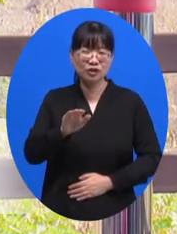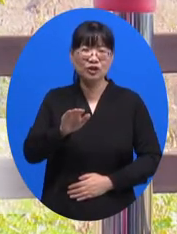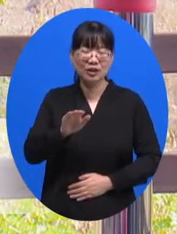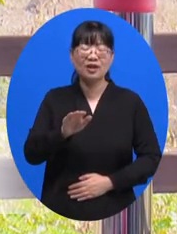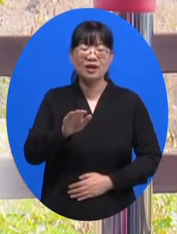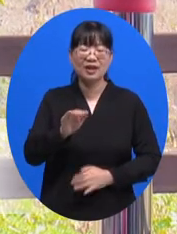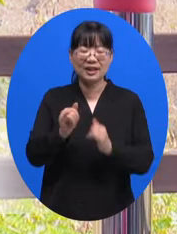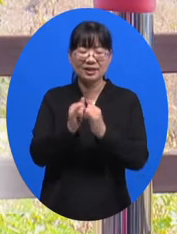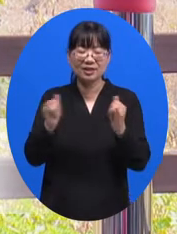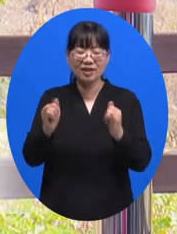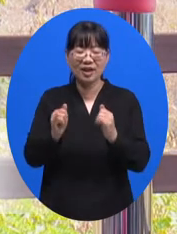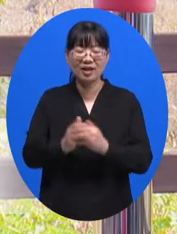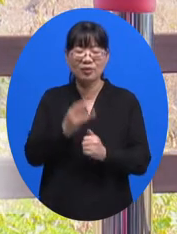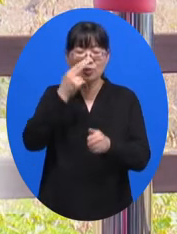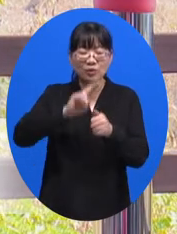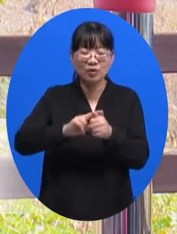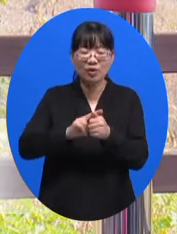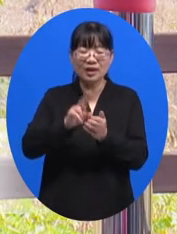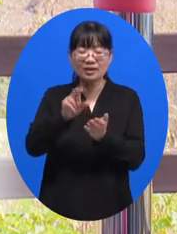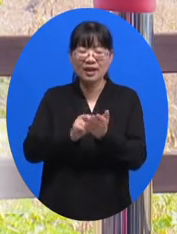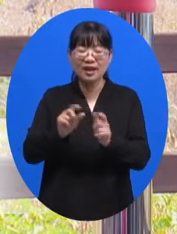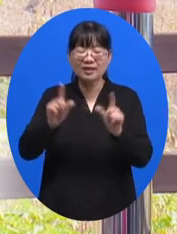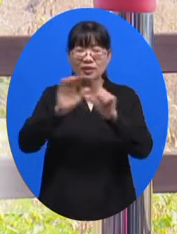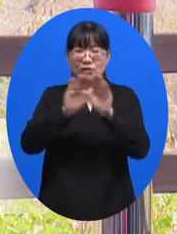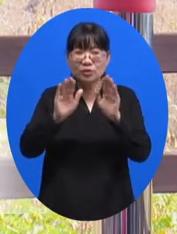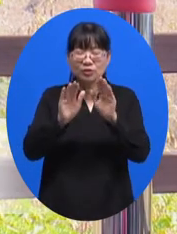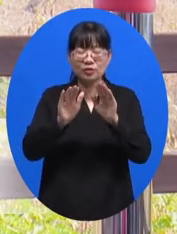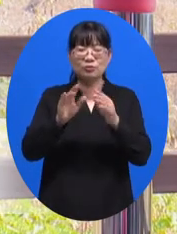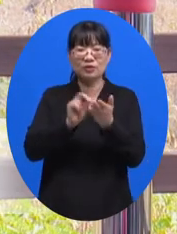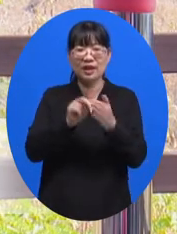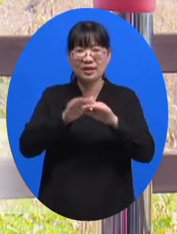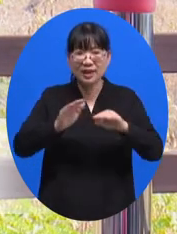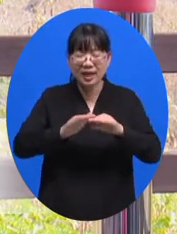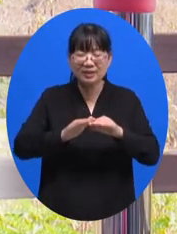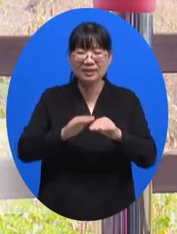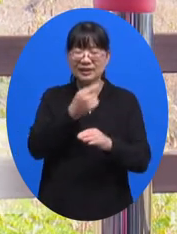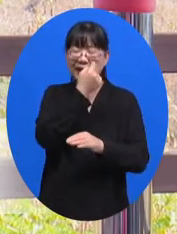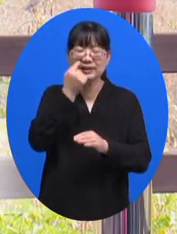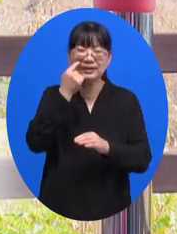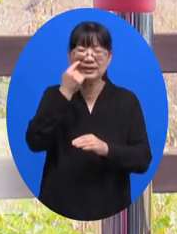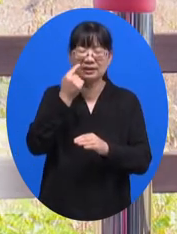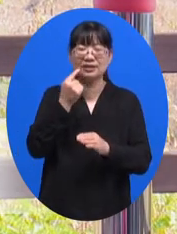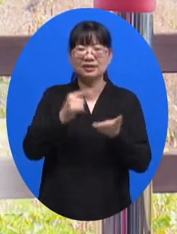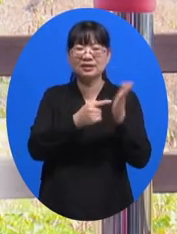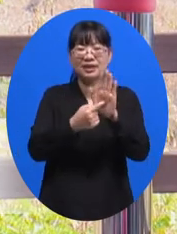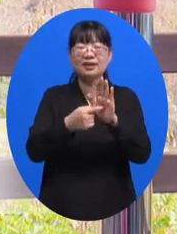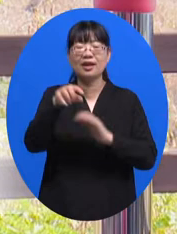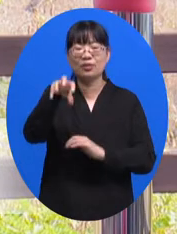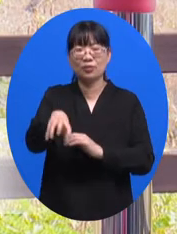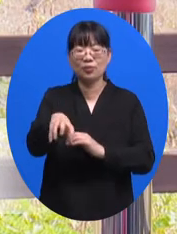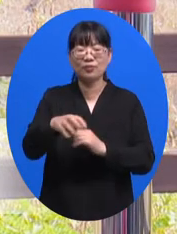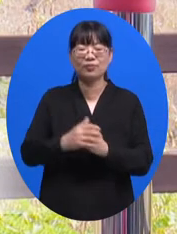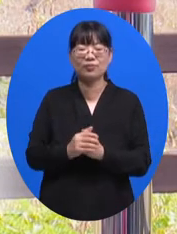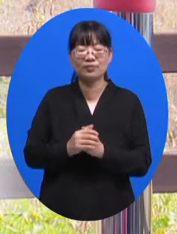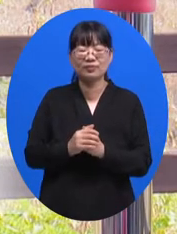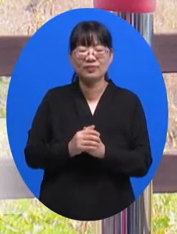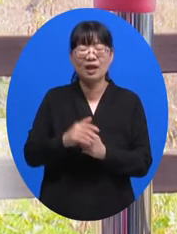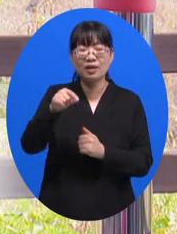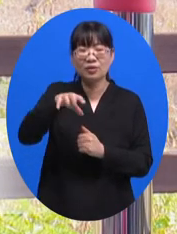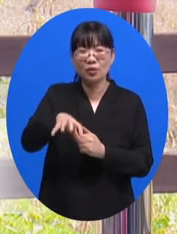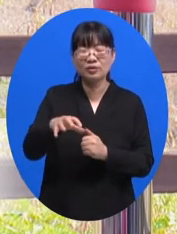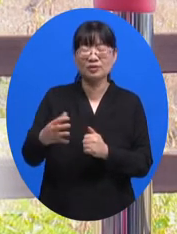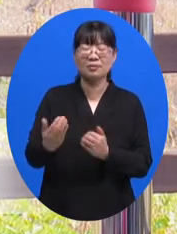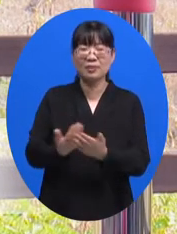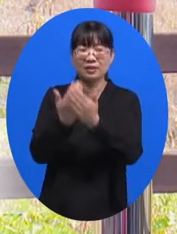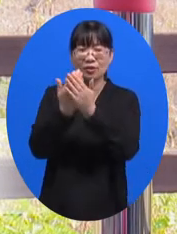도전과제인 기후변화에 대처하는 아주 상징적인 곳입니다. 이곳을 통해서 또 이 DMZ를 그렇게